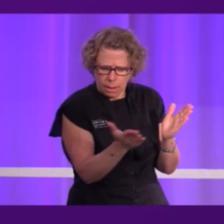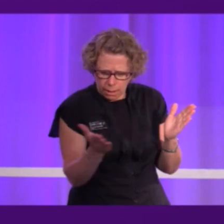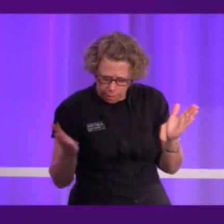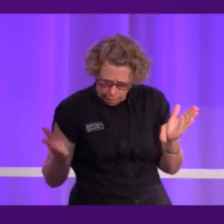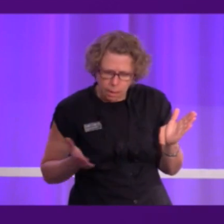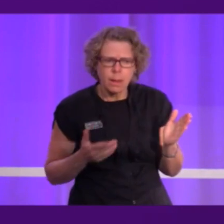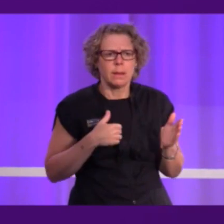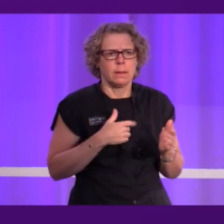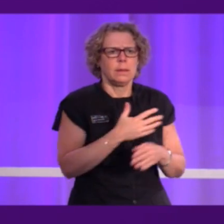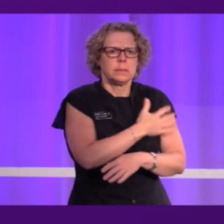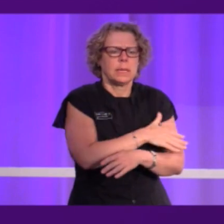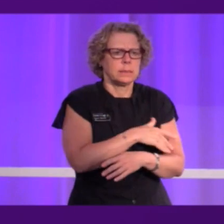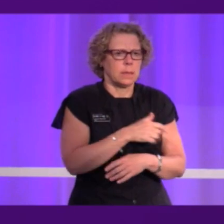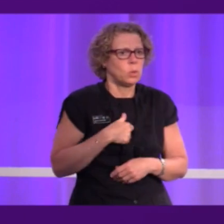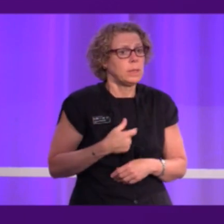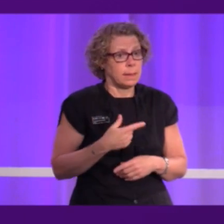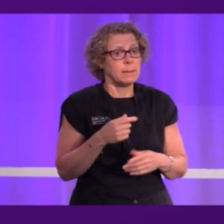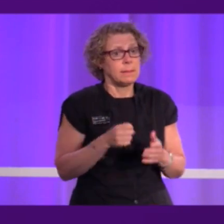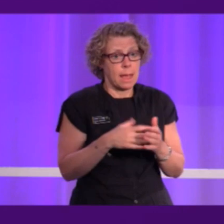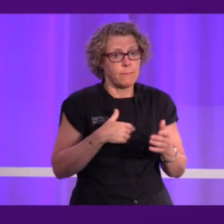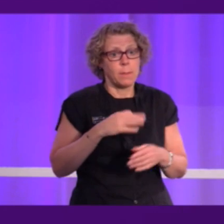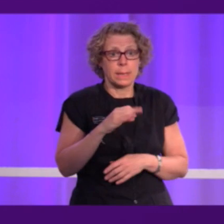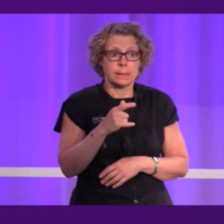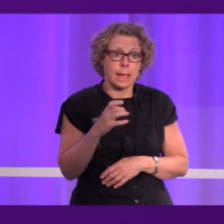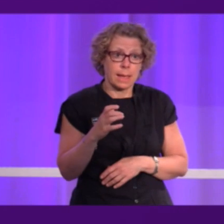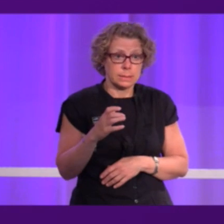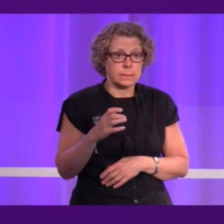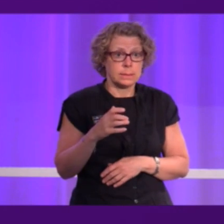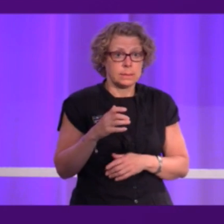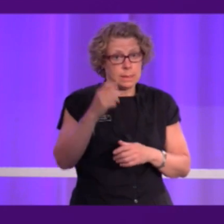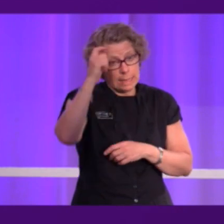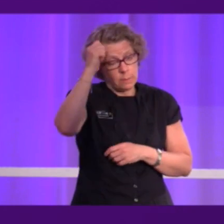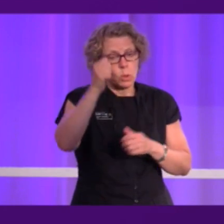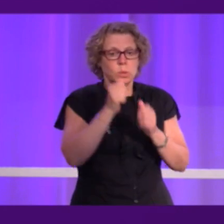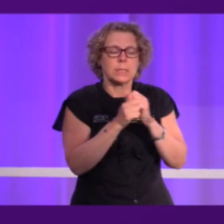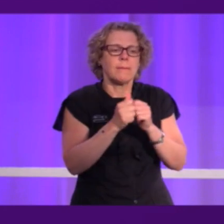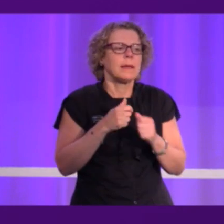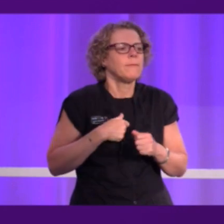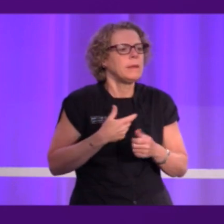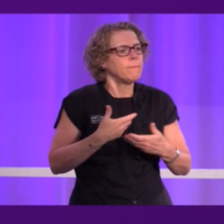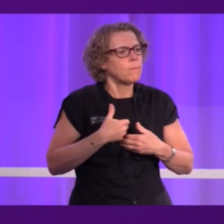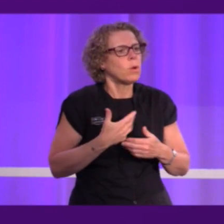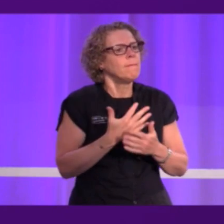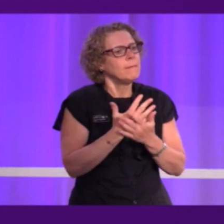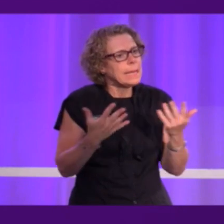PTS innovationstävlingar också handlar om. Att vi får fram fler typer av